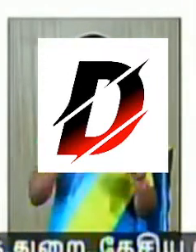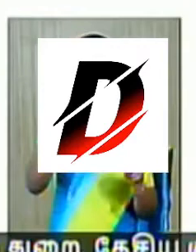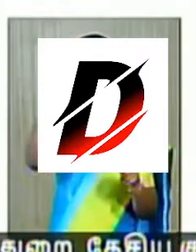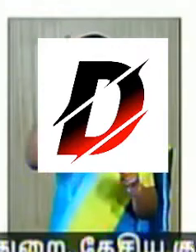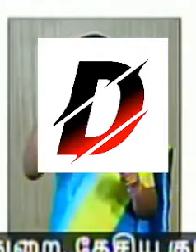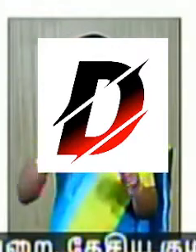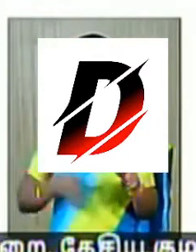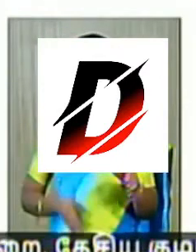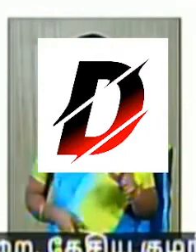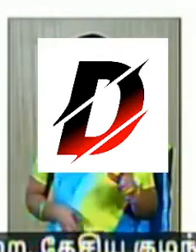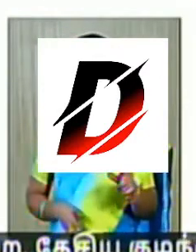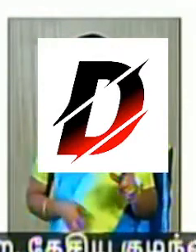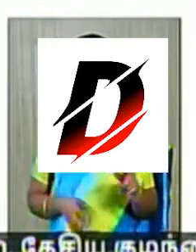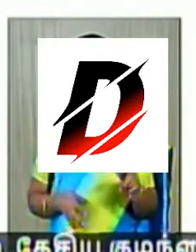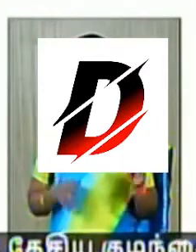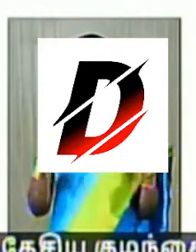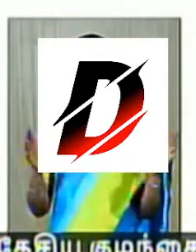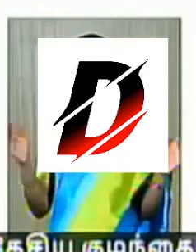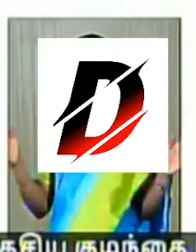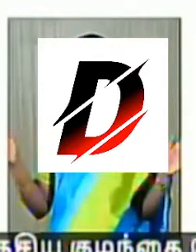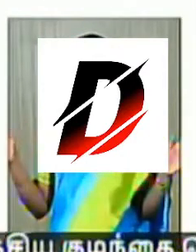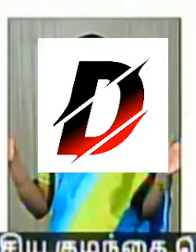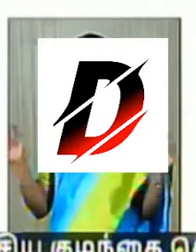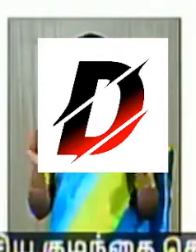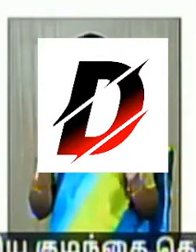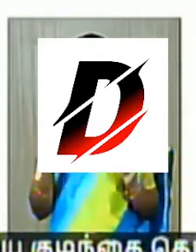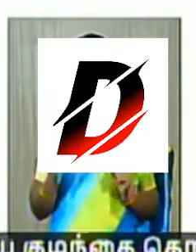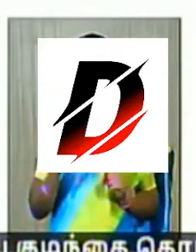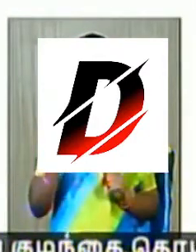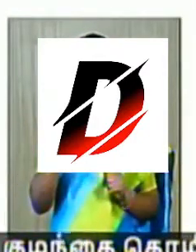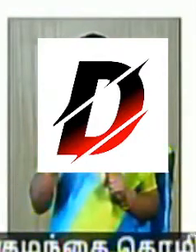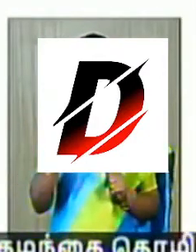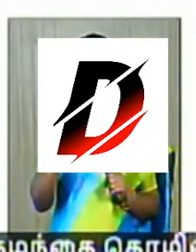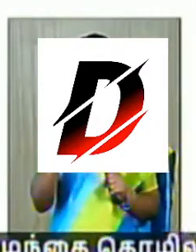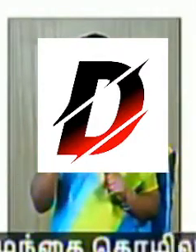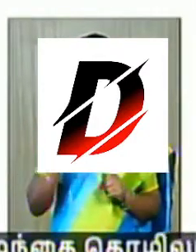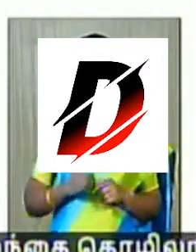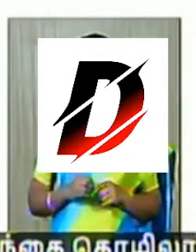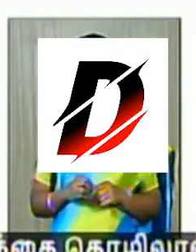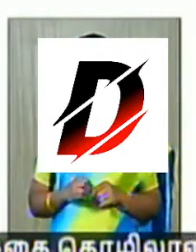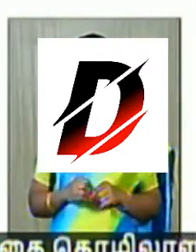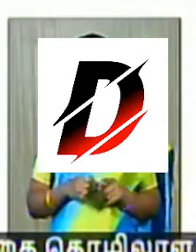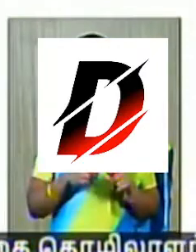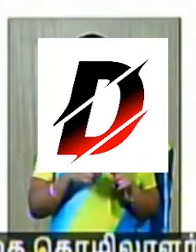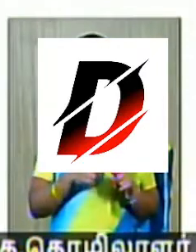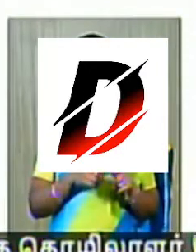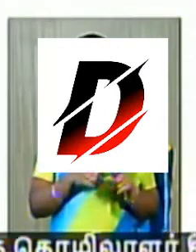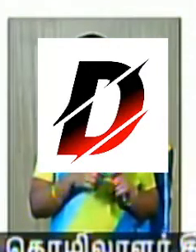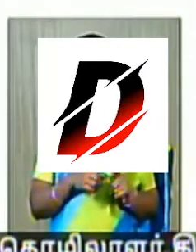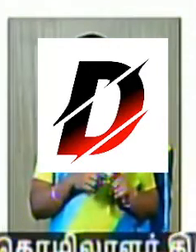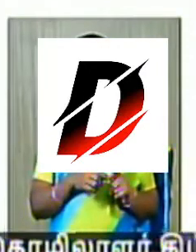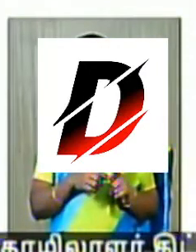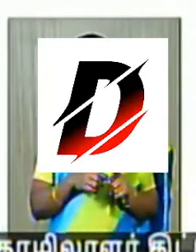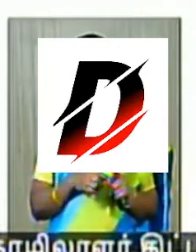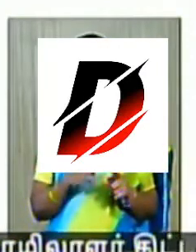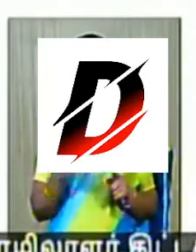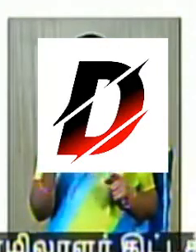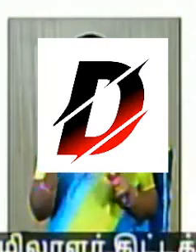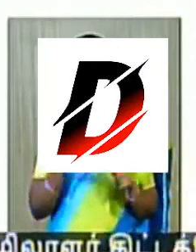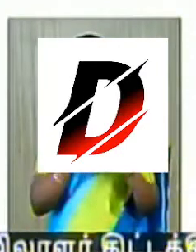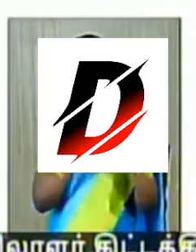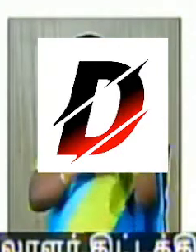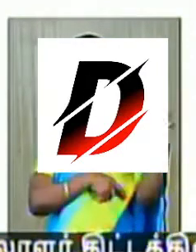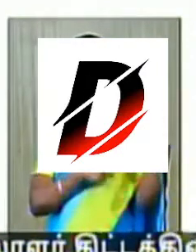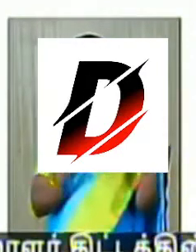ஒய்எச்சில் அதிகமான நம்பர் ப்ளஸில் பார்த்தீங்கன்னா 30 தானே. ஸோ எக்ஸ்எச்சில் அதிகமாக மைனஸ்